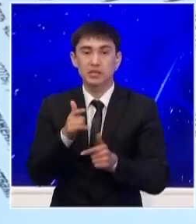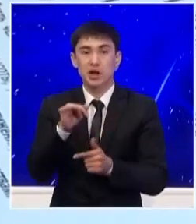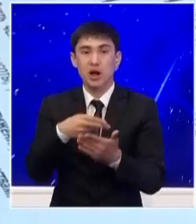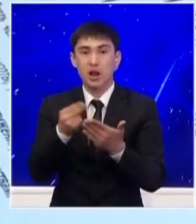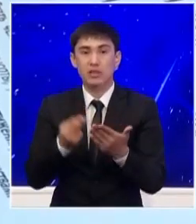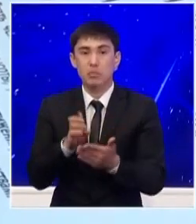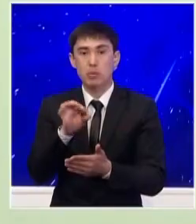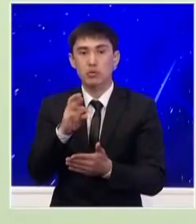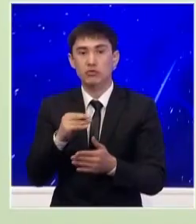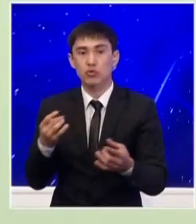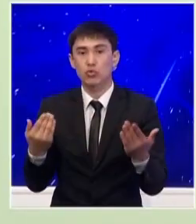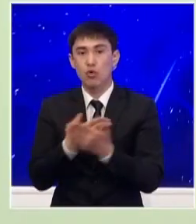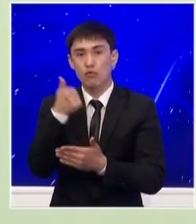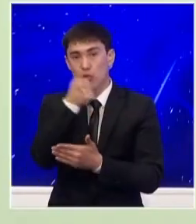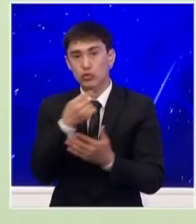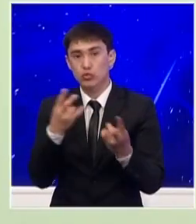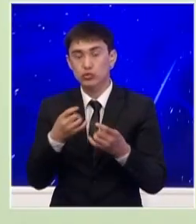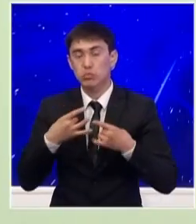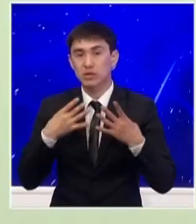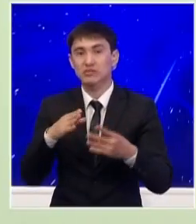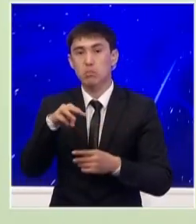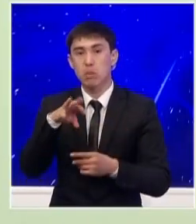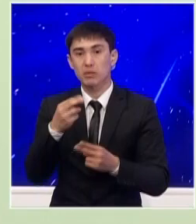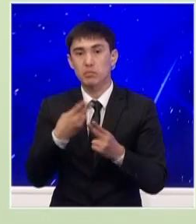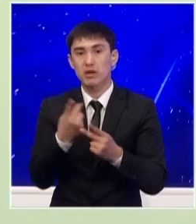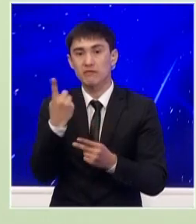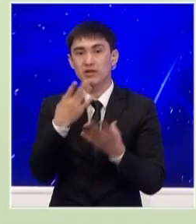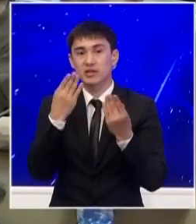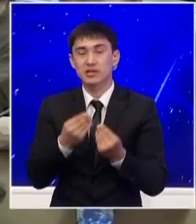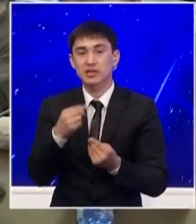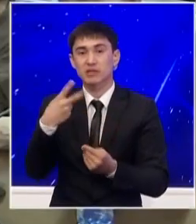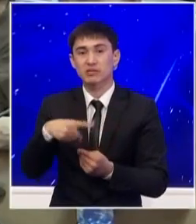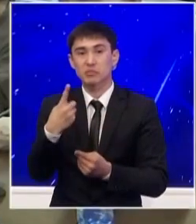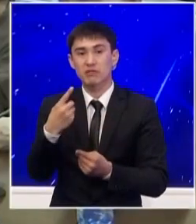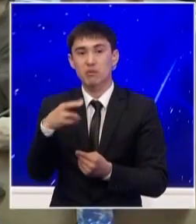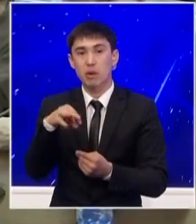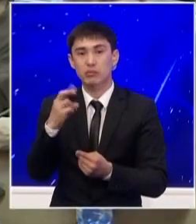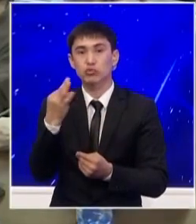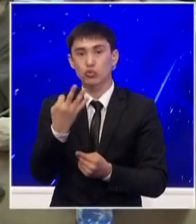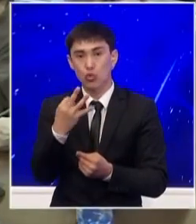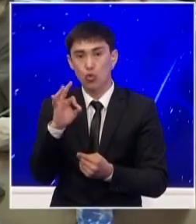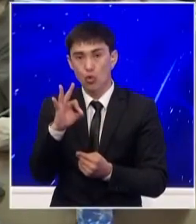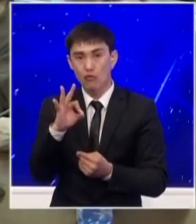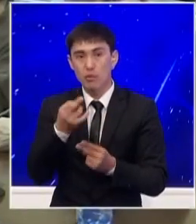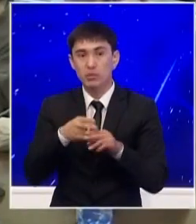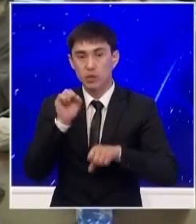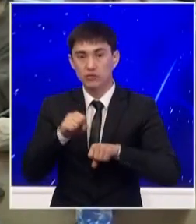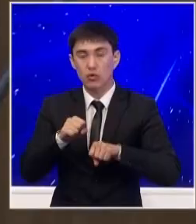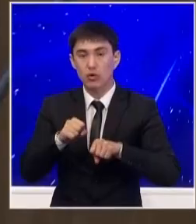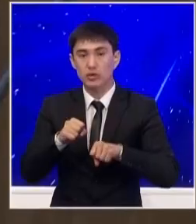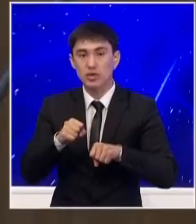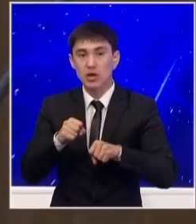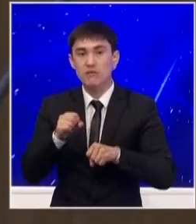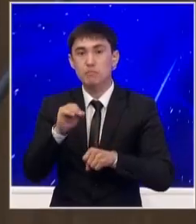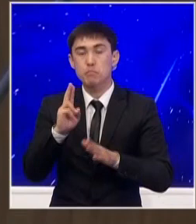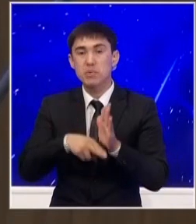Бекбулатова, Новый год нужно праздновать в марте. Первый день, приходящийся на 21 марта, станет нулевым. Это позволит обойтись без високосного